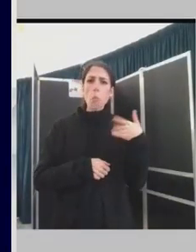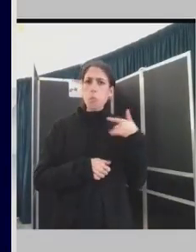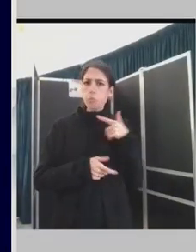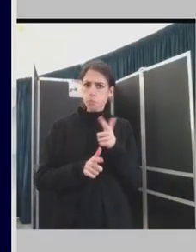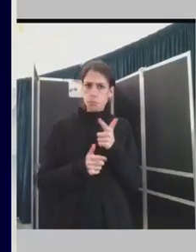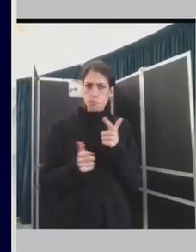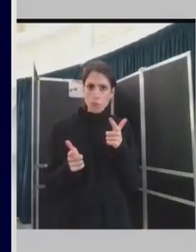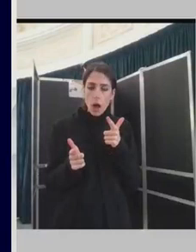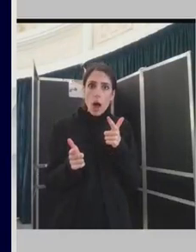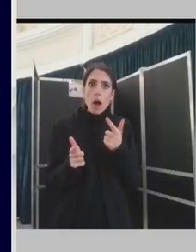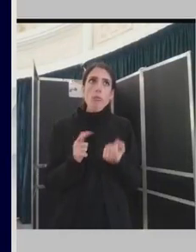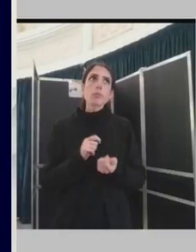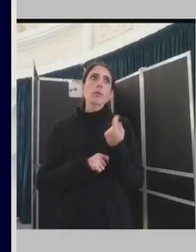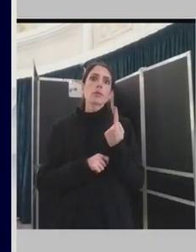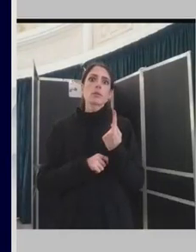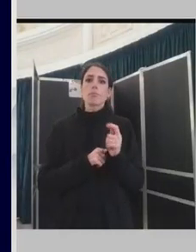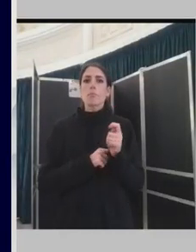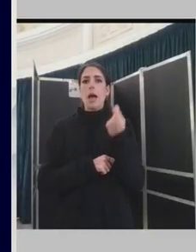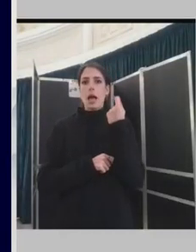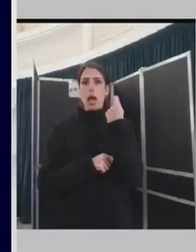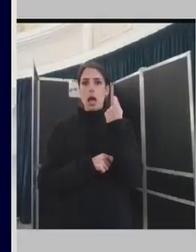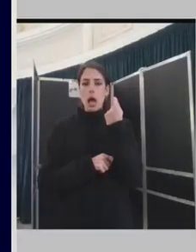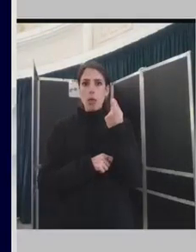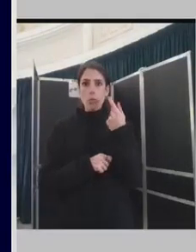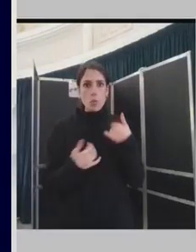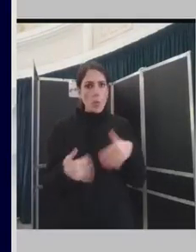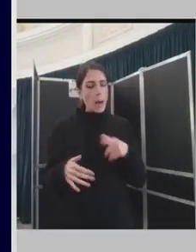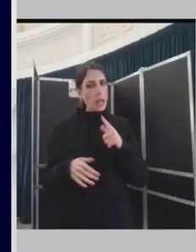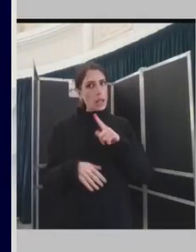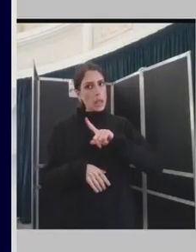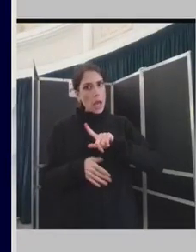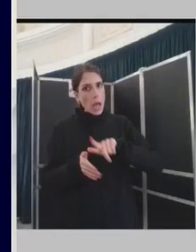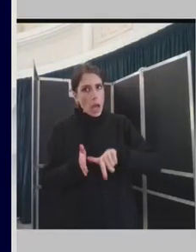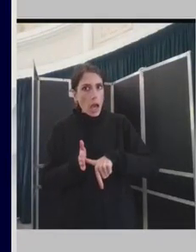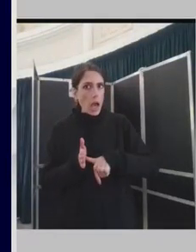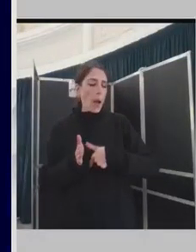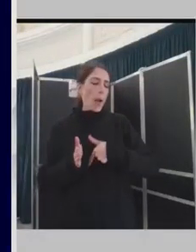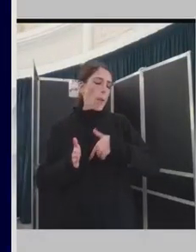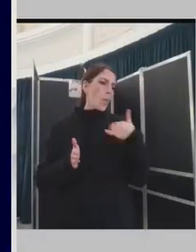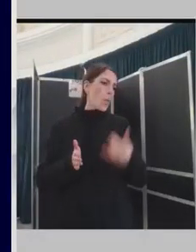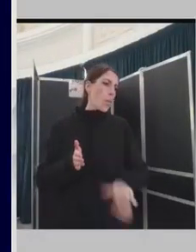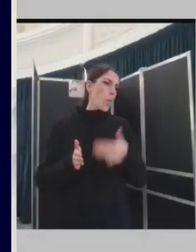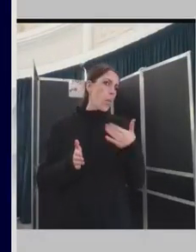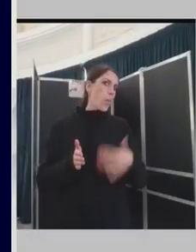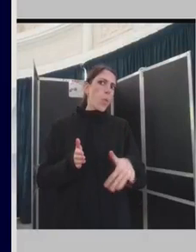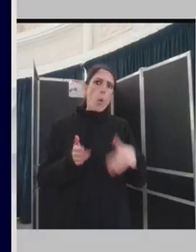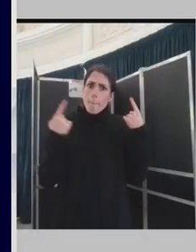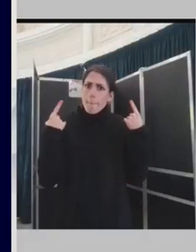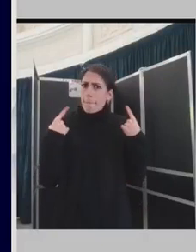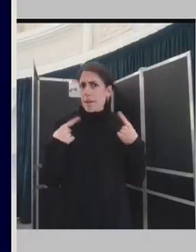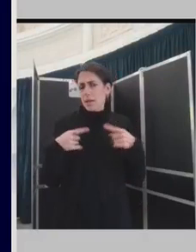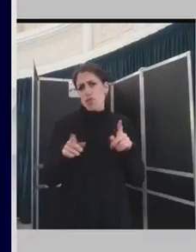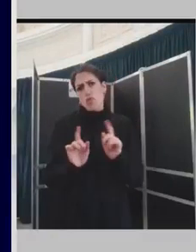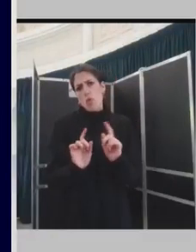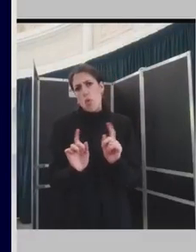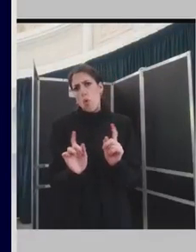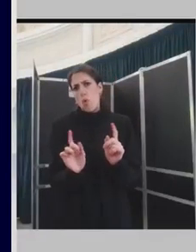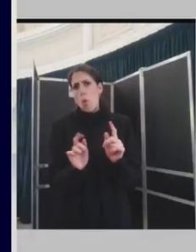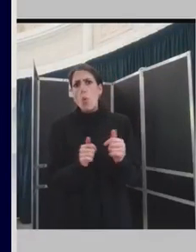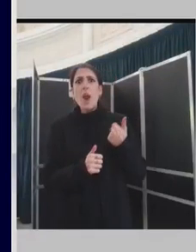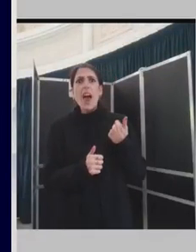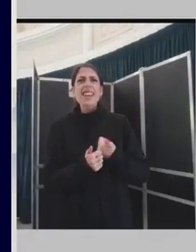alla cultura del soccorso, perché un anno e mezzo per mettere un defibrillatore non in Burundi ma via